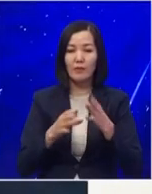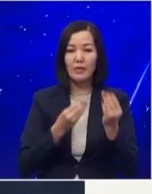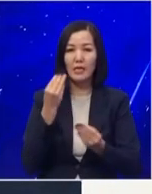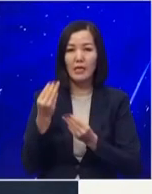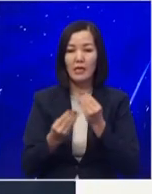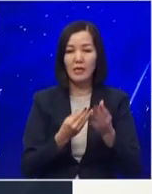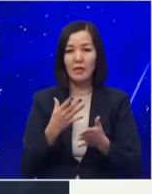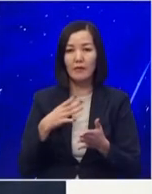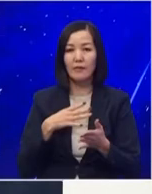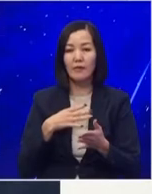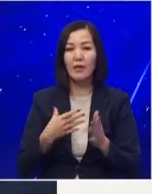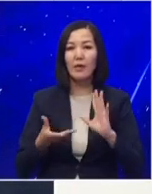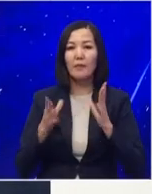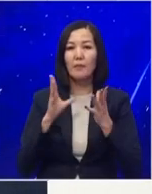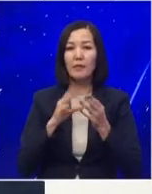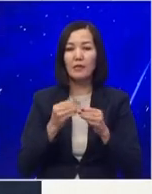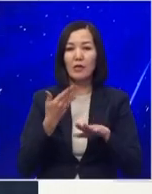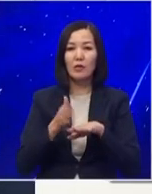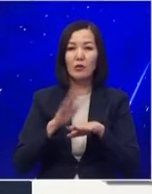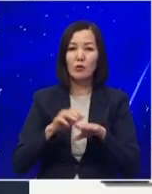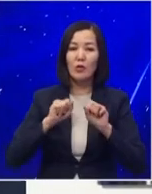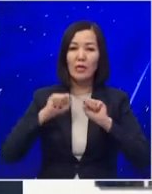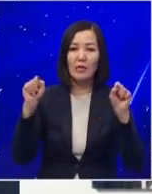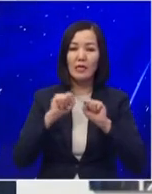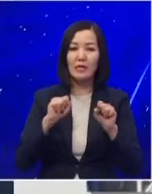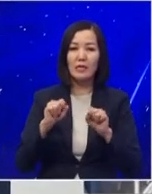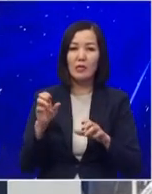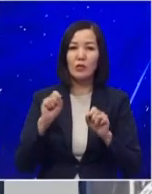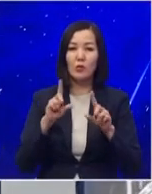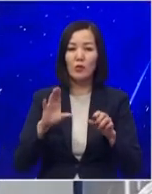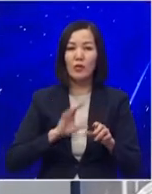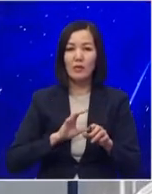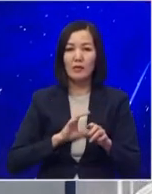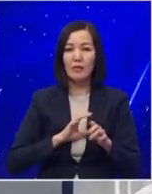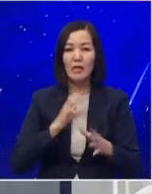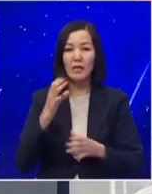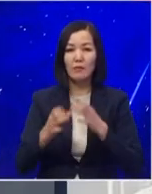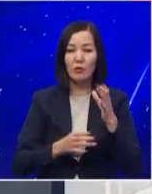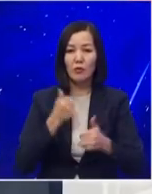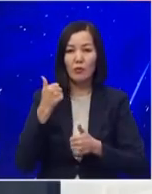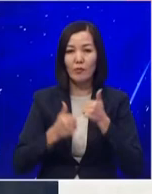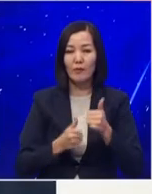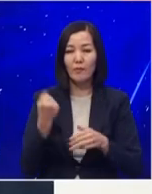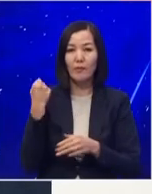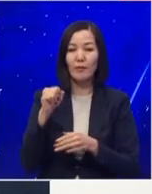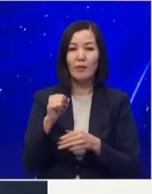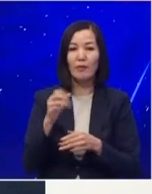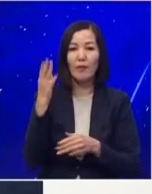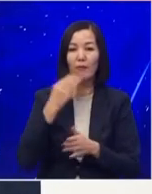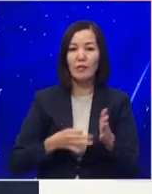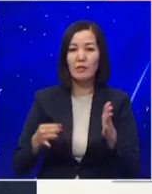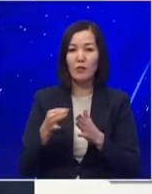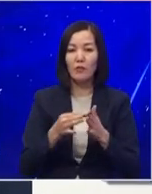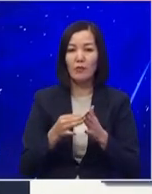отстают от своих коллег по цеху и тяжелоатлеты и гаррисон принес первое золото на международном чемпионате солидарности победа досталась спортсмену из алматинской